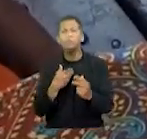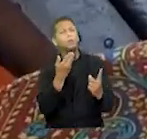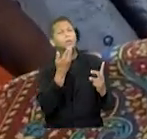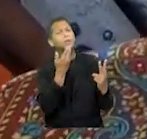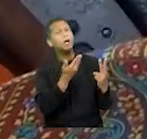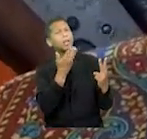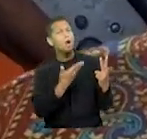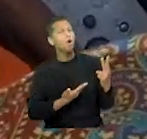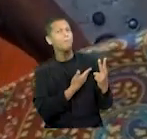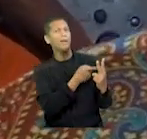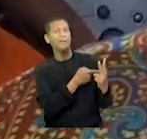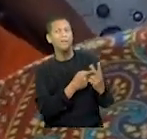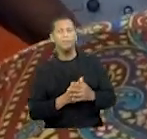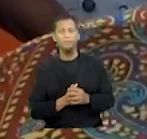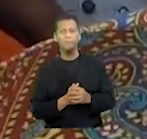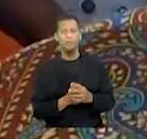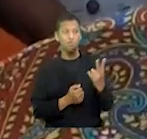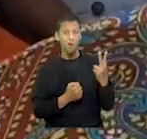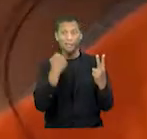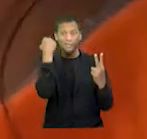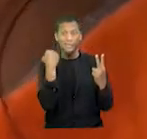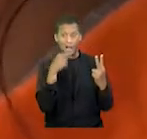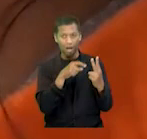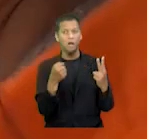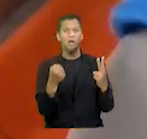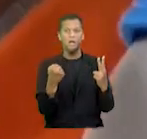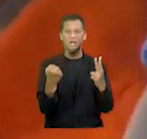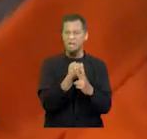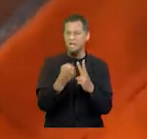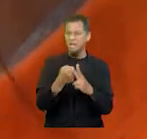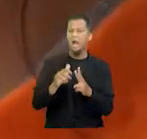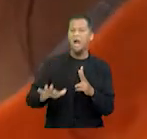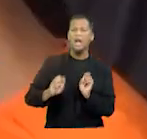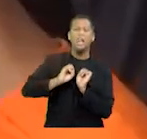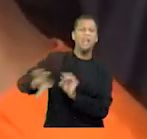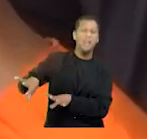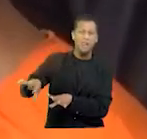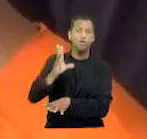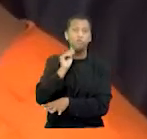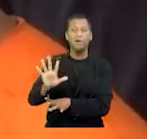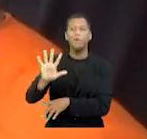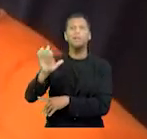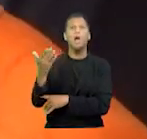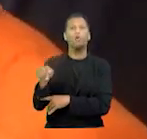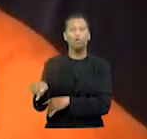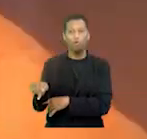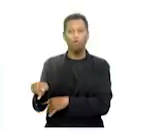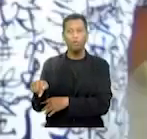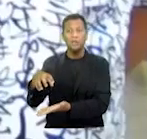korban. Keduanya diduga menganiaya dan menelantarkan NY, bocah berusia 5 tahun di Denpasar,